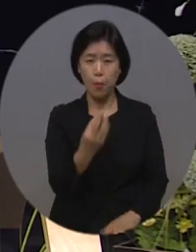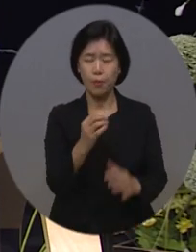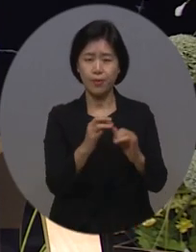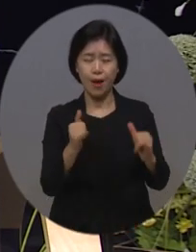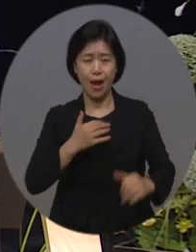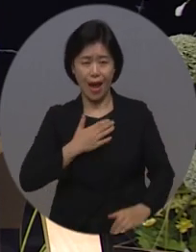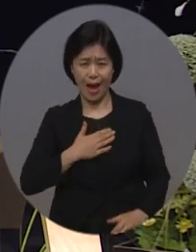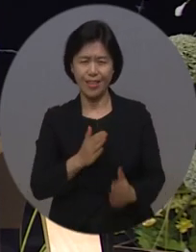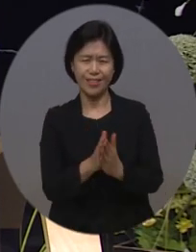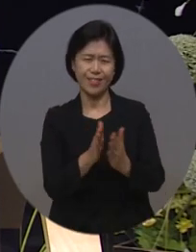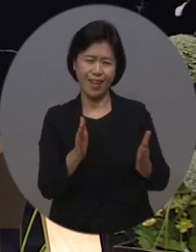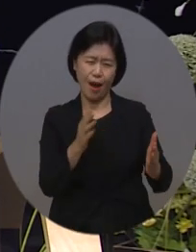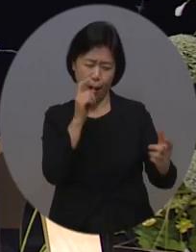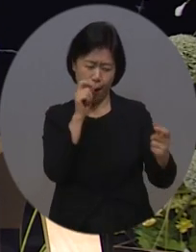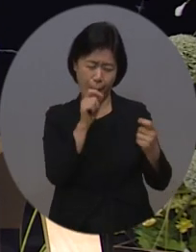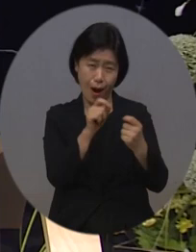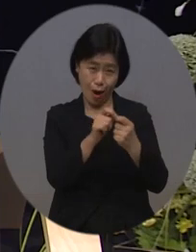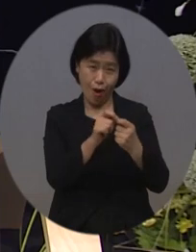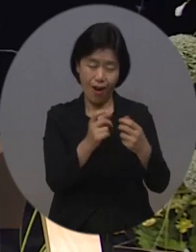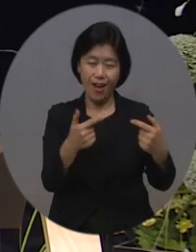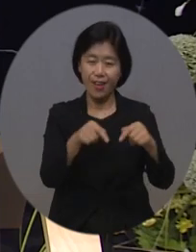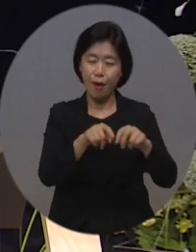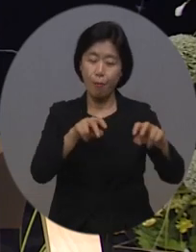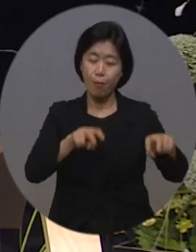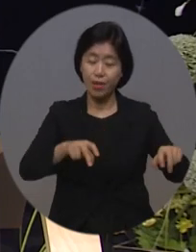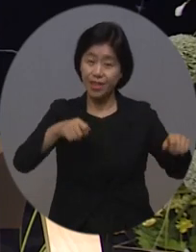되었고 차와 밥을 나누기도 했으며